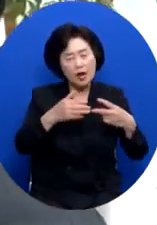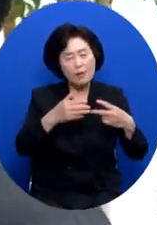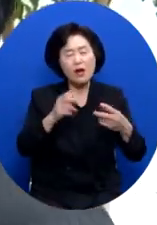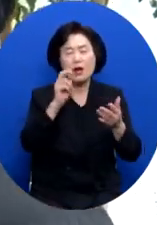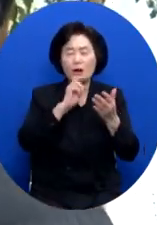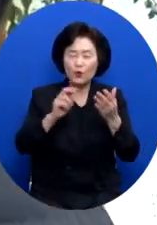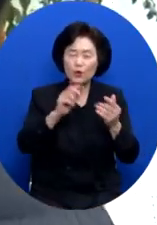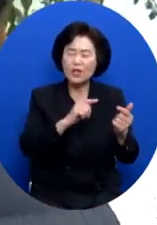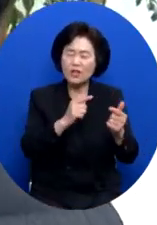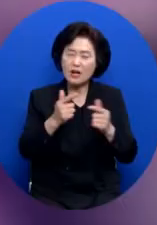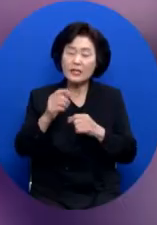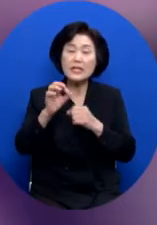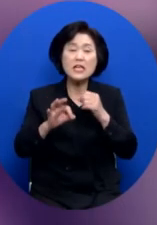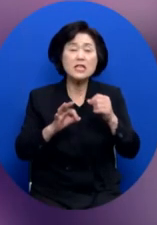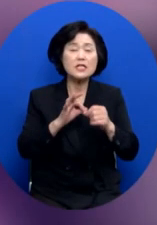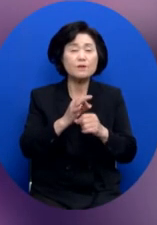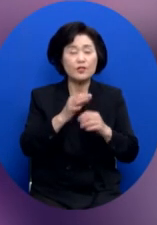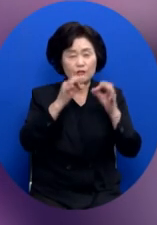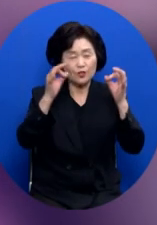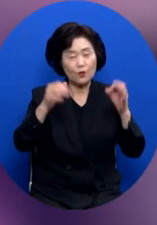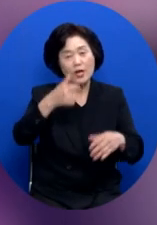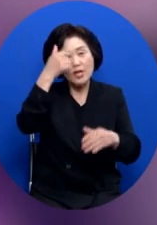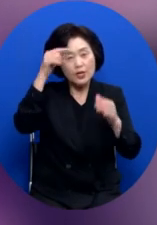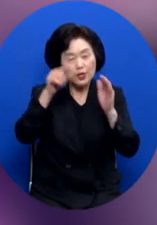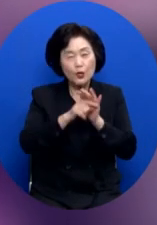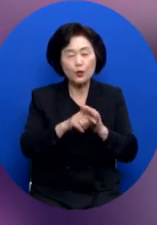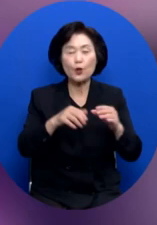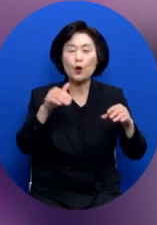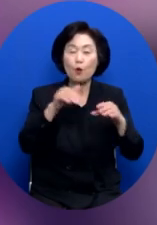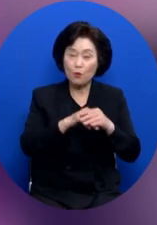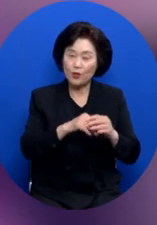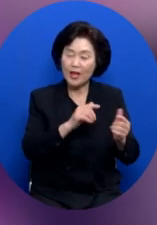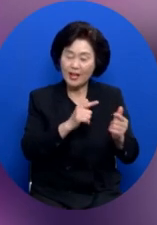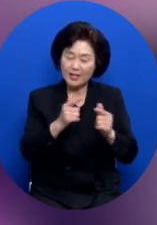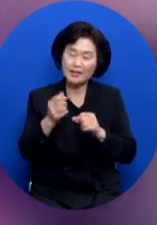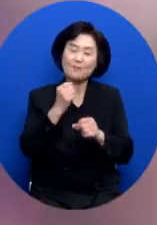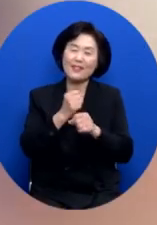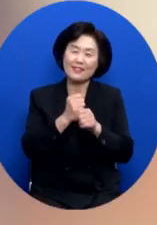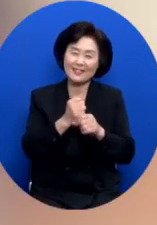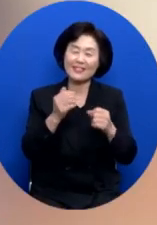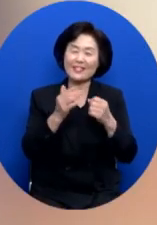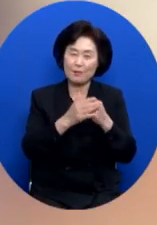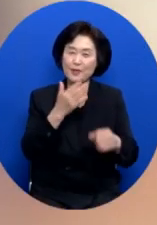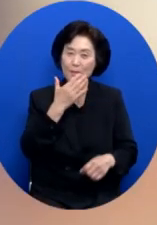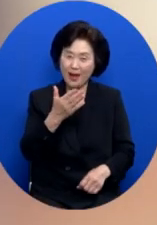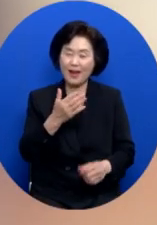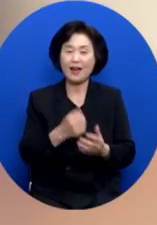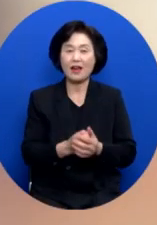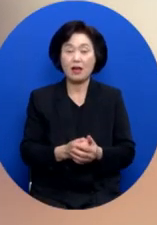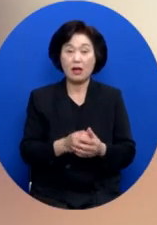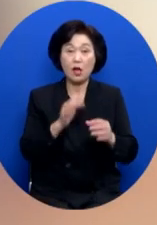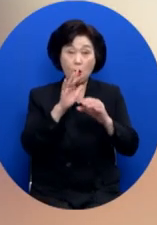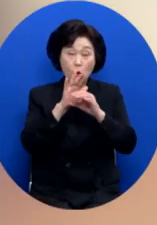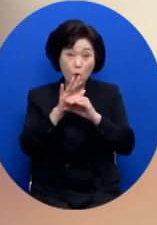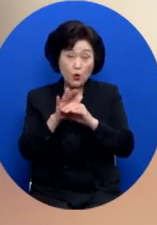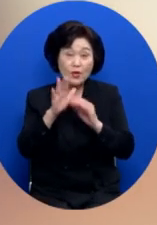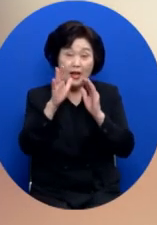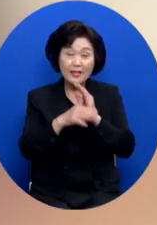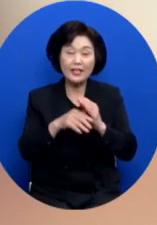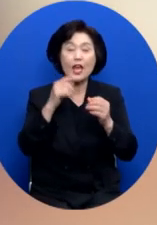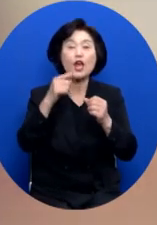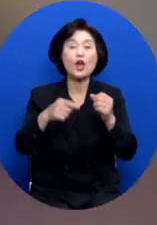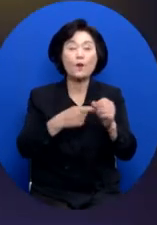지난 10여 년 동안 다양한 기독교 문화 콘텐츠를 제작해왔기에 가능했습니다. 특히 코로나 팬데믹 기간을 제외하고